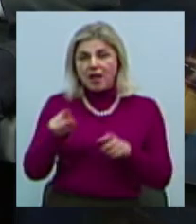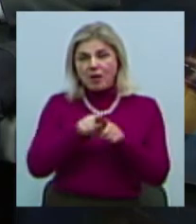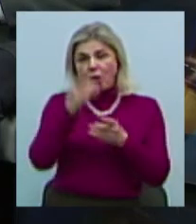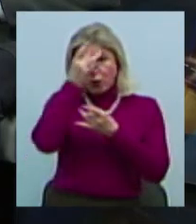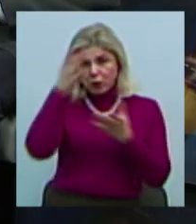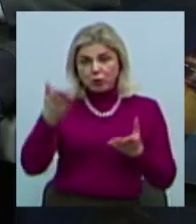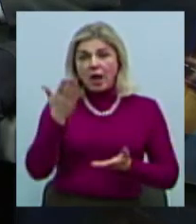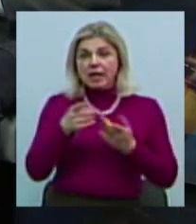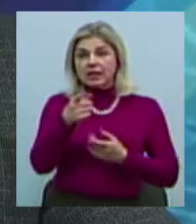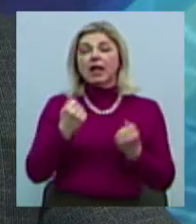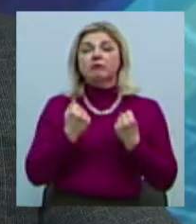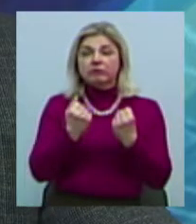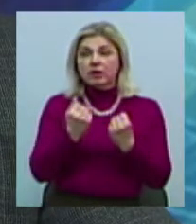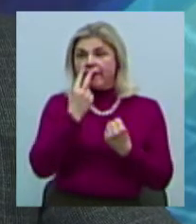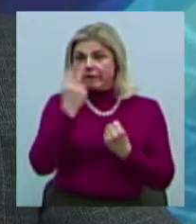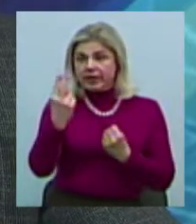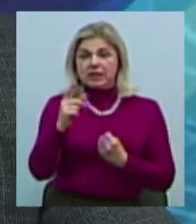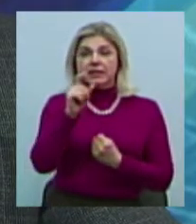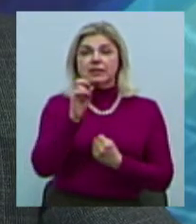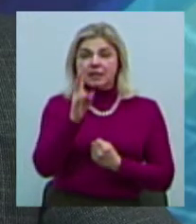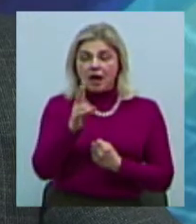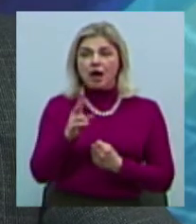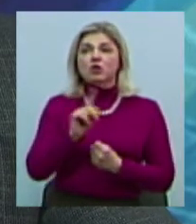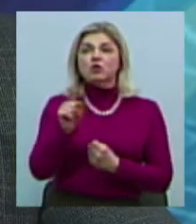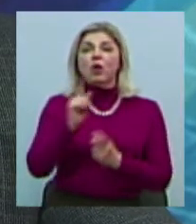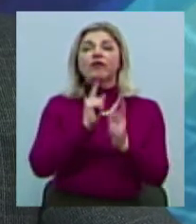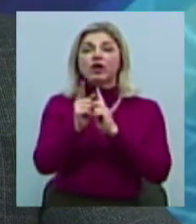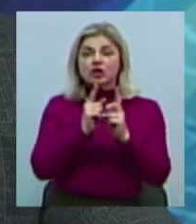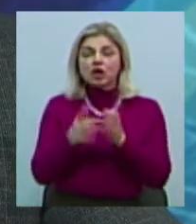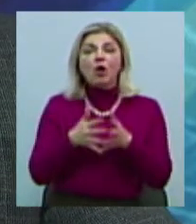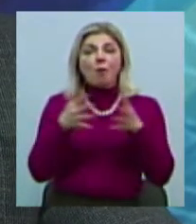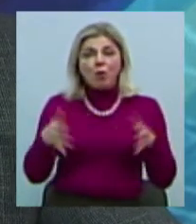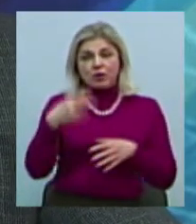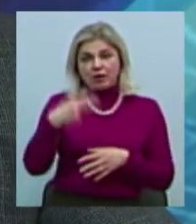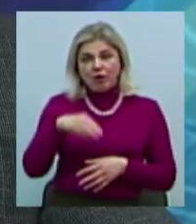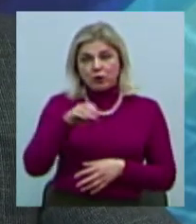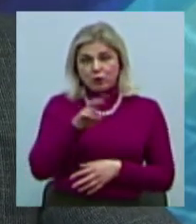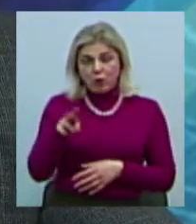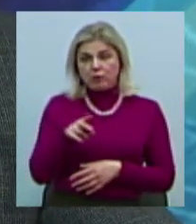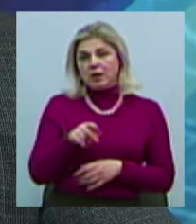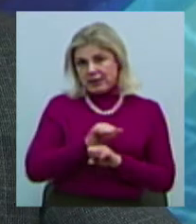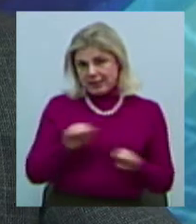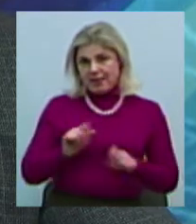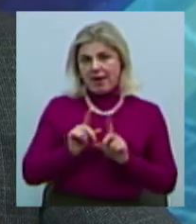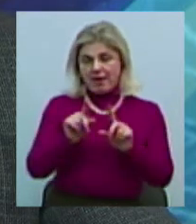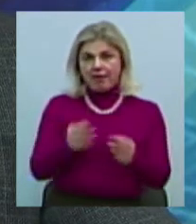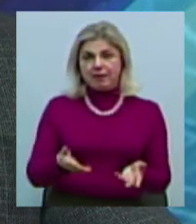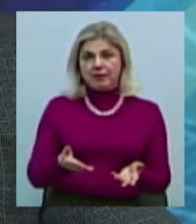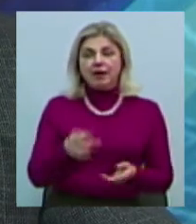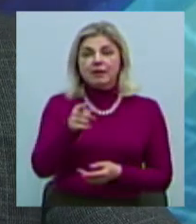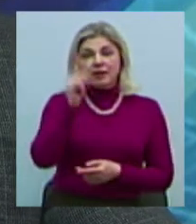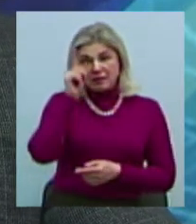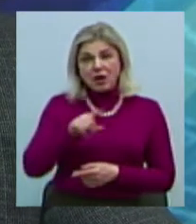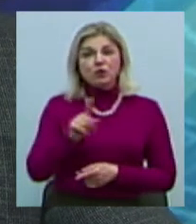видишь, что стоит знак, ограничивающий движение по мосту там, свыше 20 тонн, почему ты по нему едешь? Да? Потому что он знает, что его никто не остановит,